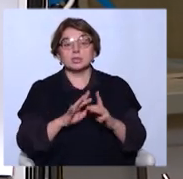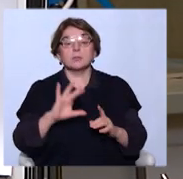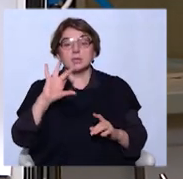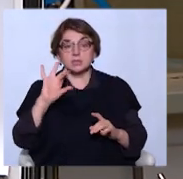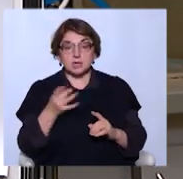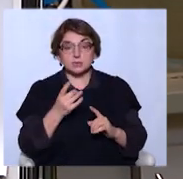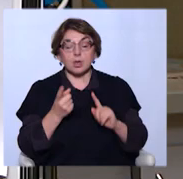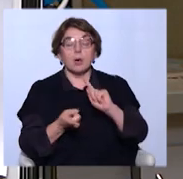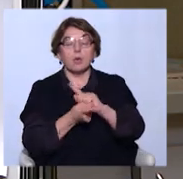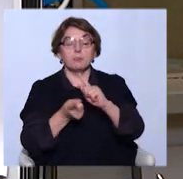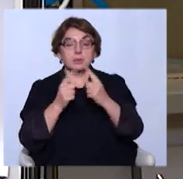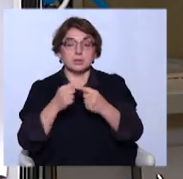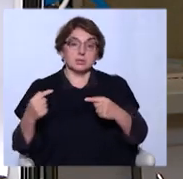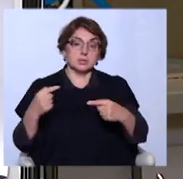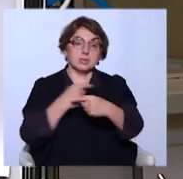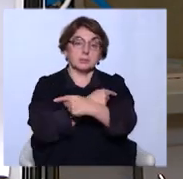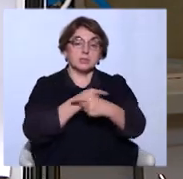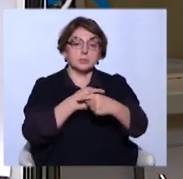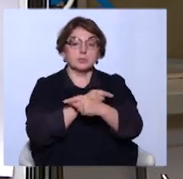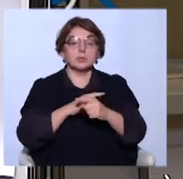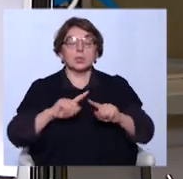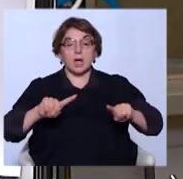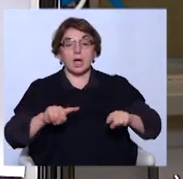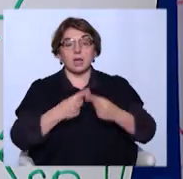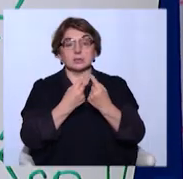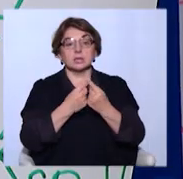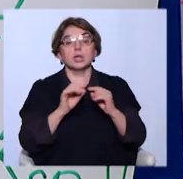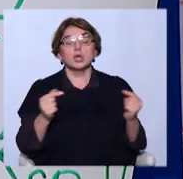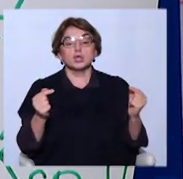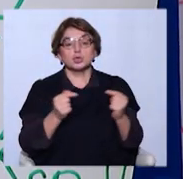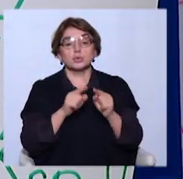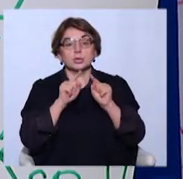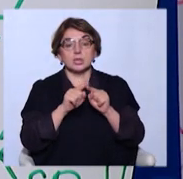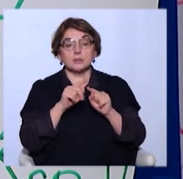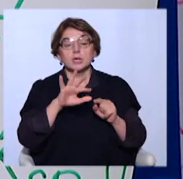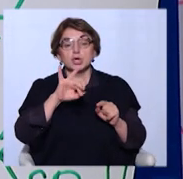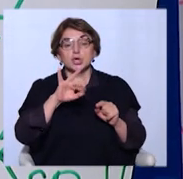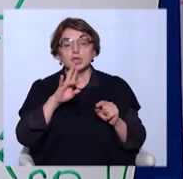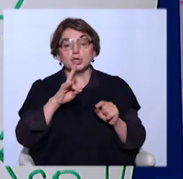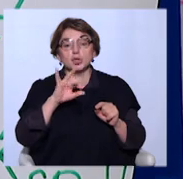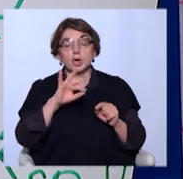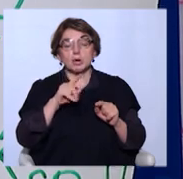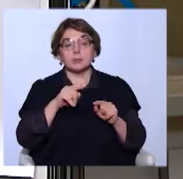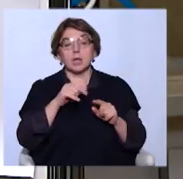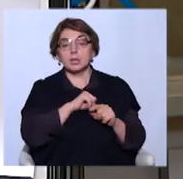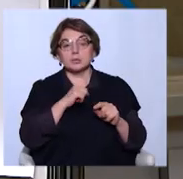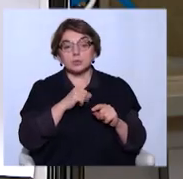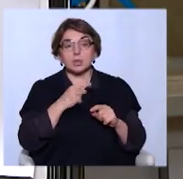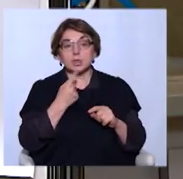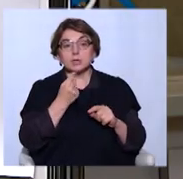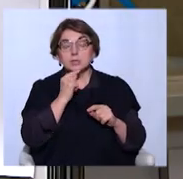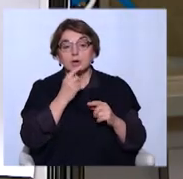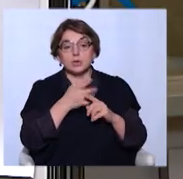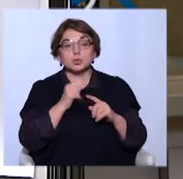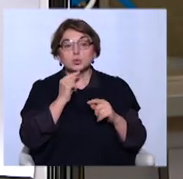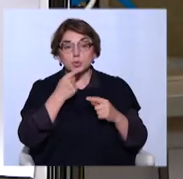ხოლო საპირისპირო მიმართულებით კი აღდგენა. სწორედ ამიტომაც ეს ინდიგო კარმინი ბუნებრივია დეტალებში ვერ აღიხსნი, რადგანაც